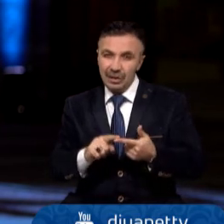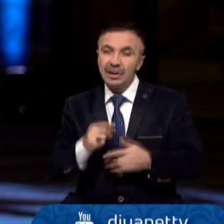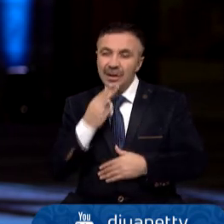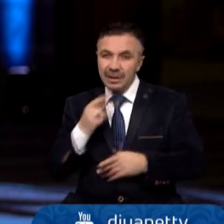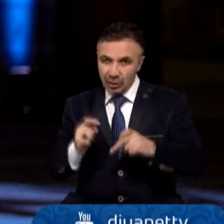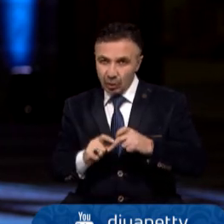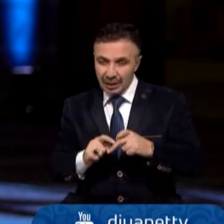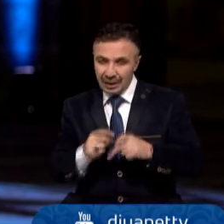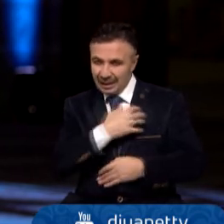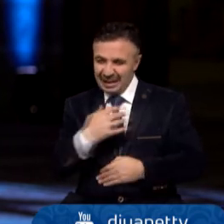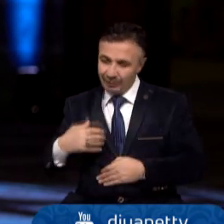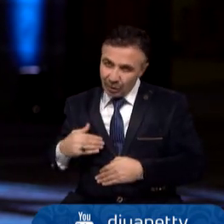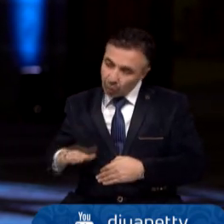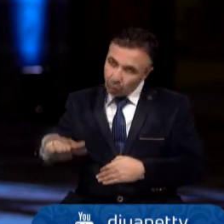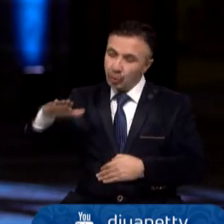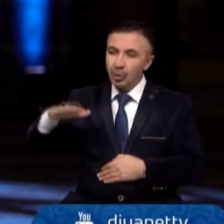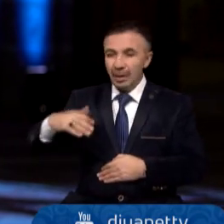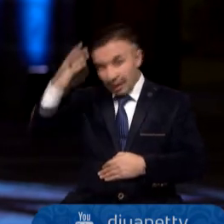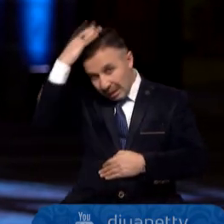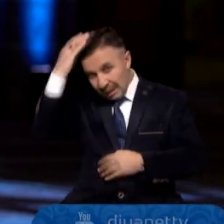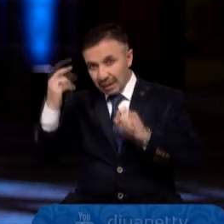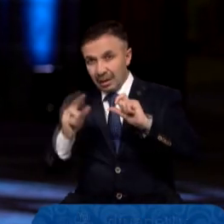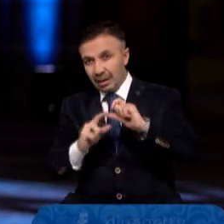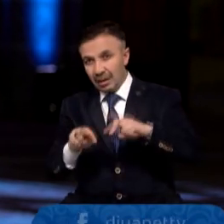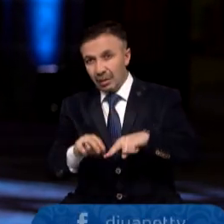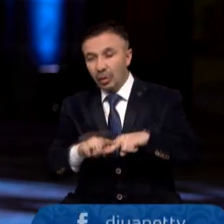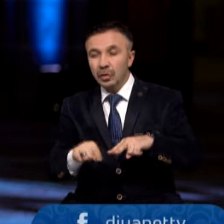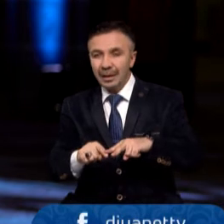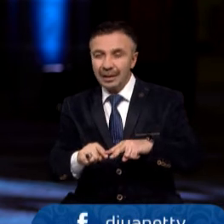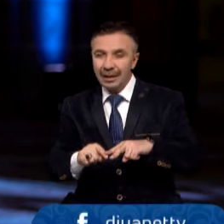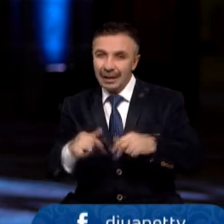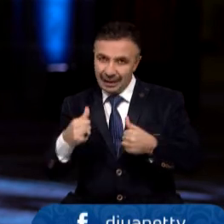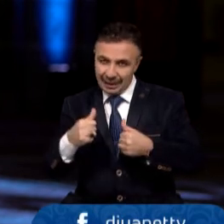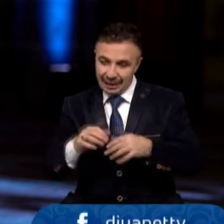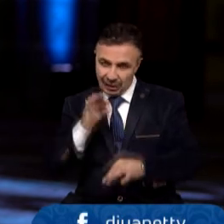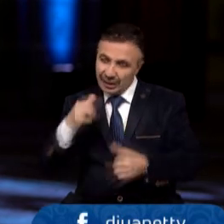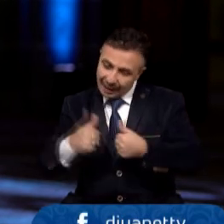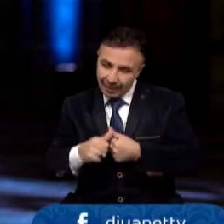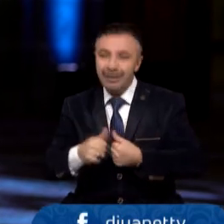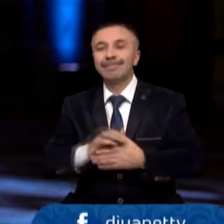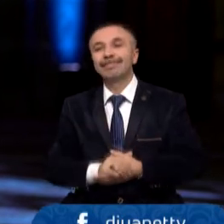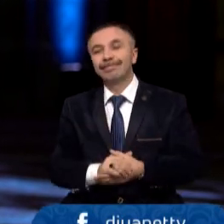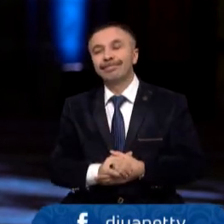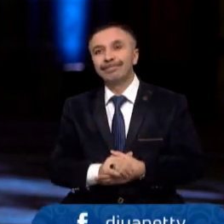ikinci kızı Rukiye büyüdük Hazreti Osman ile evlendirildi